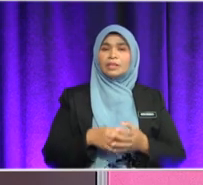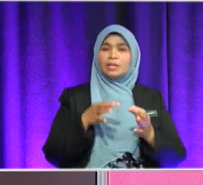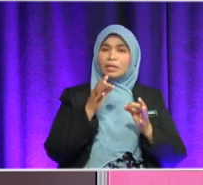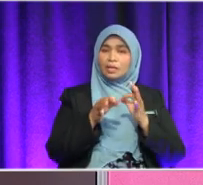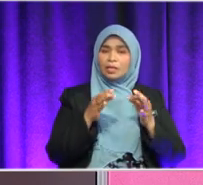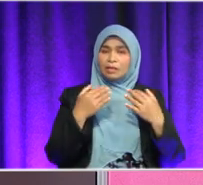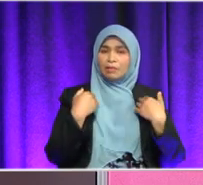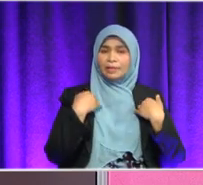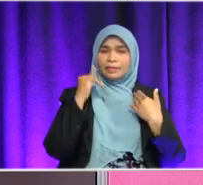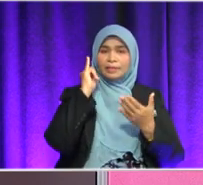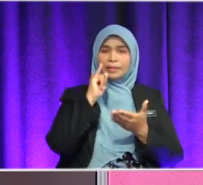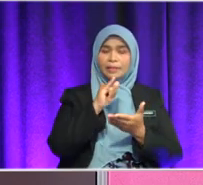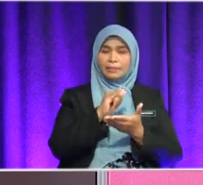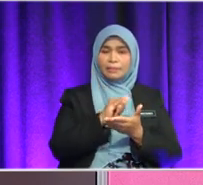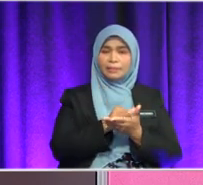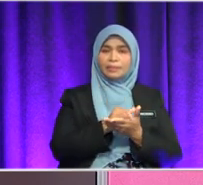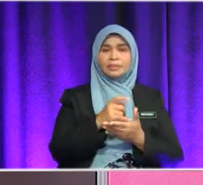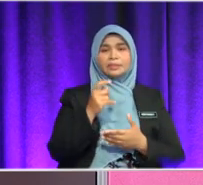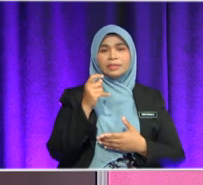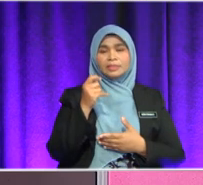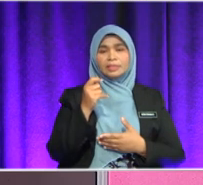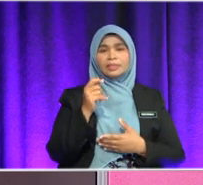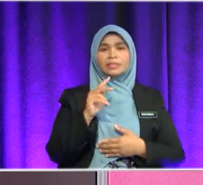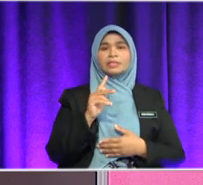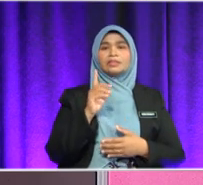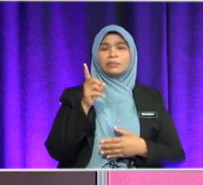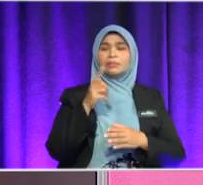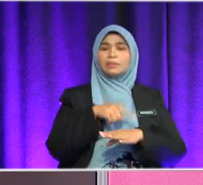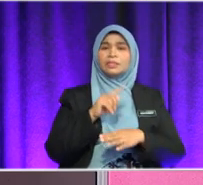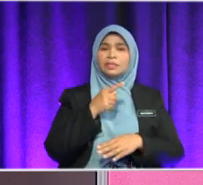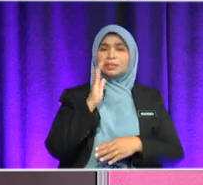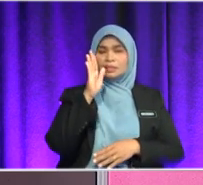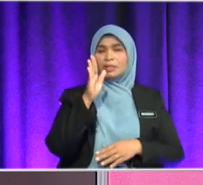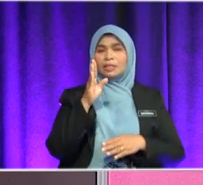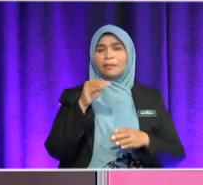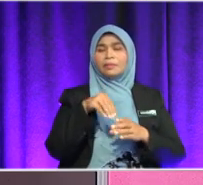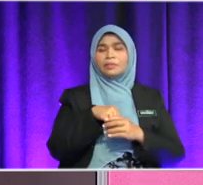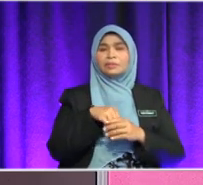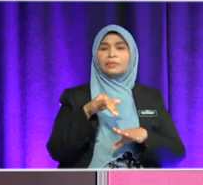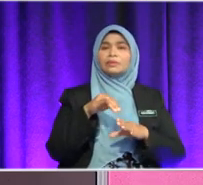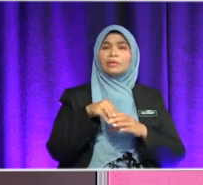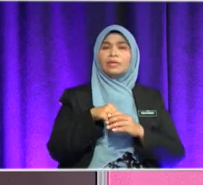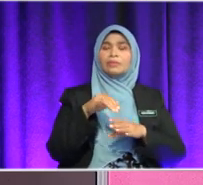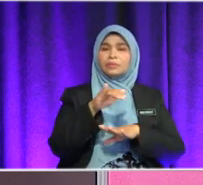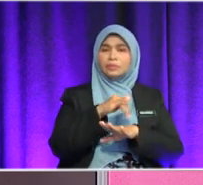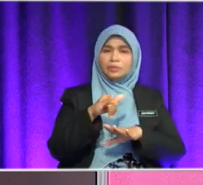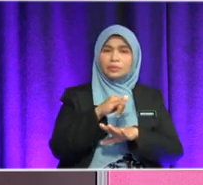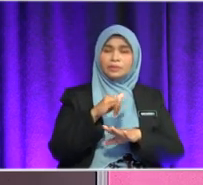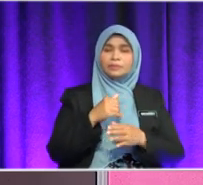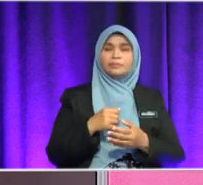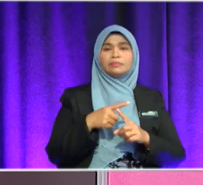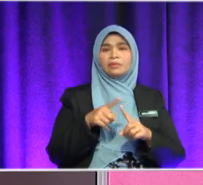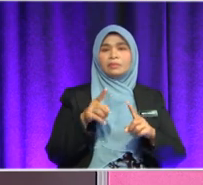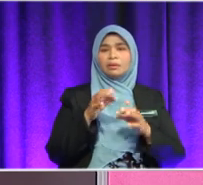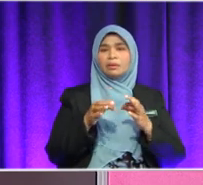Iman sedikit Iman sebesar Zarah sekalipun satu masa Allah akan masukkan kita ke dalam surga Allah Subhanahu